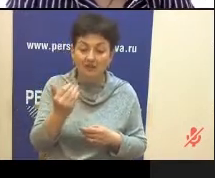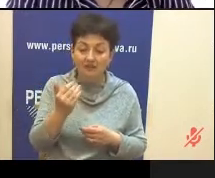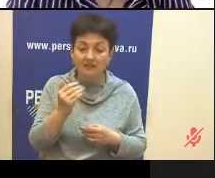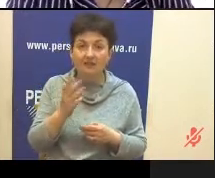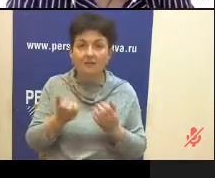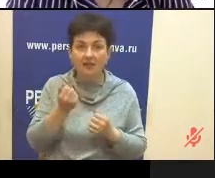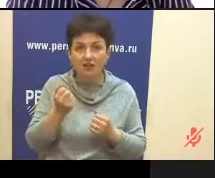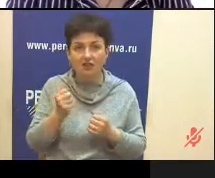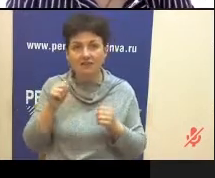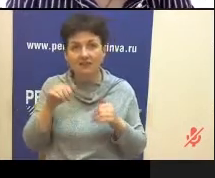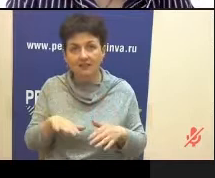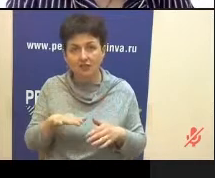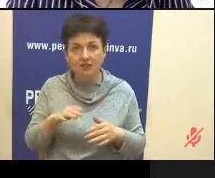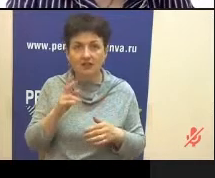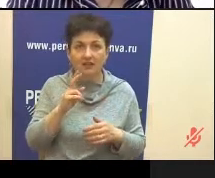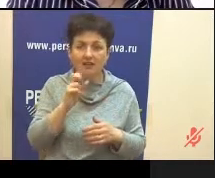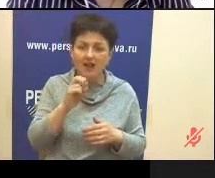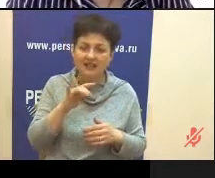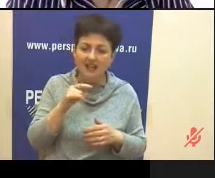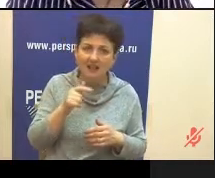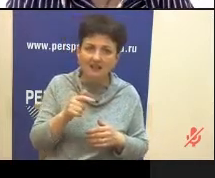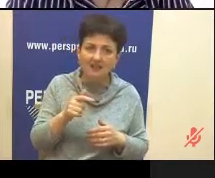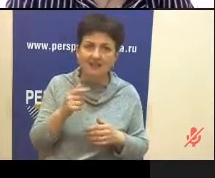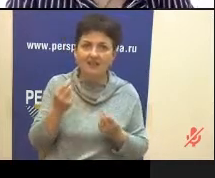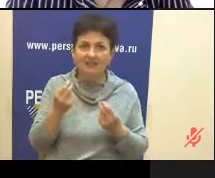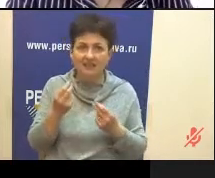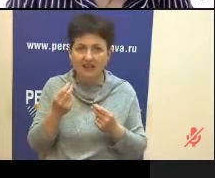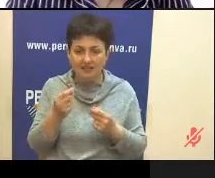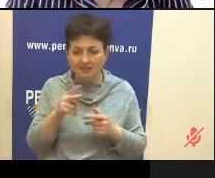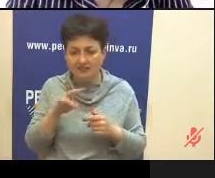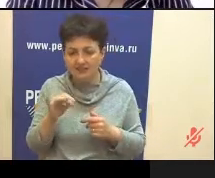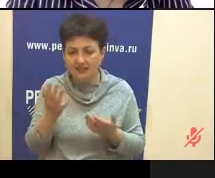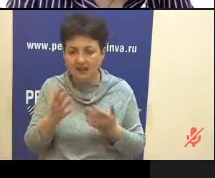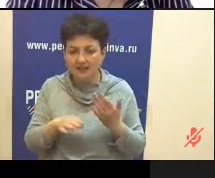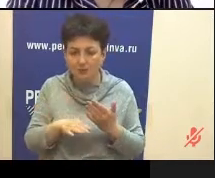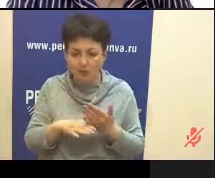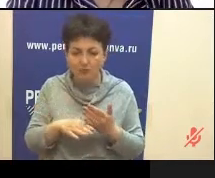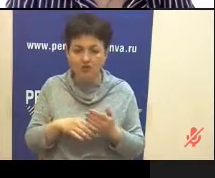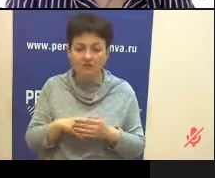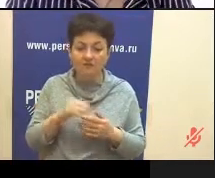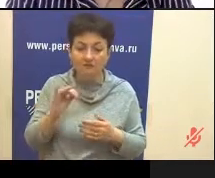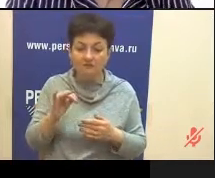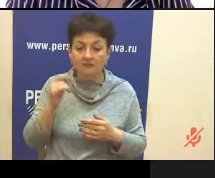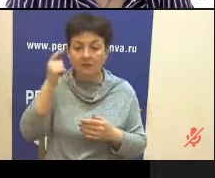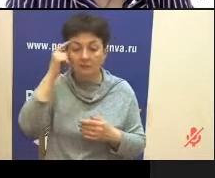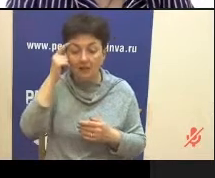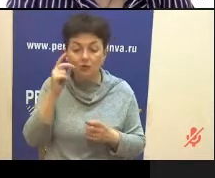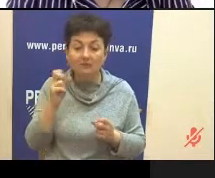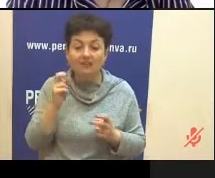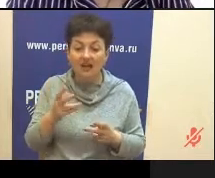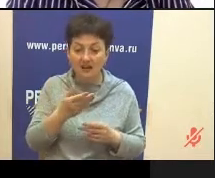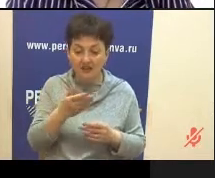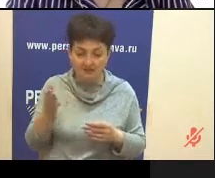фонд поддерживает, решениями ли, консалтингом ли, финансовой или какой-то помощью, и